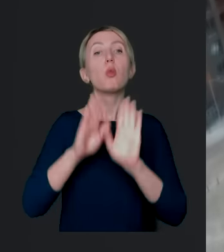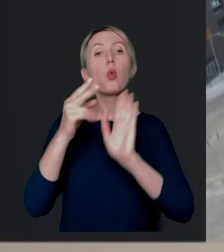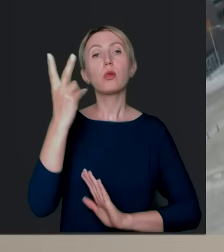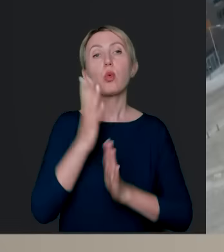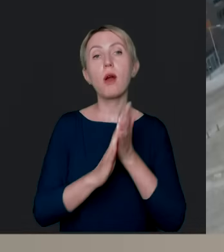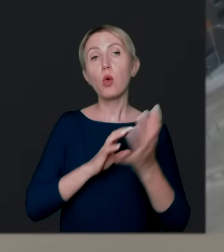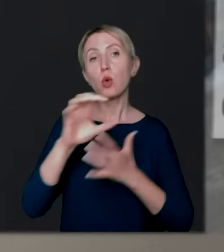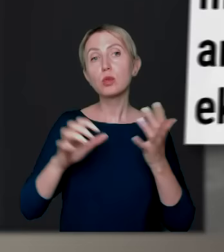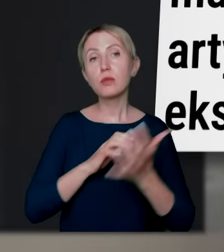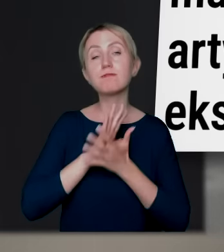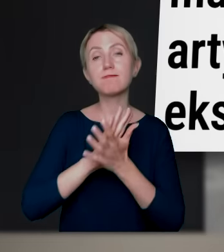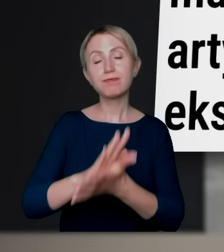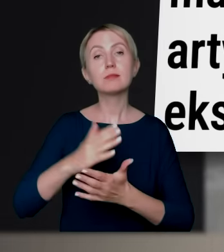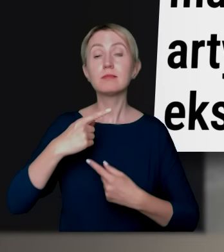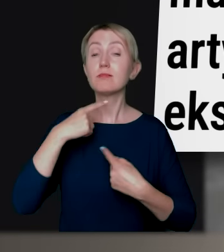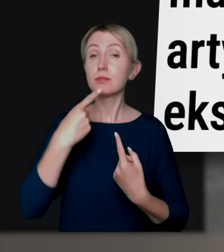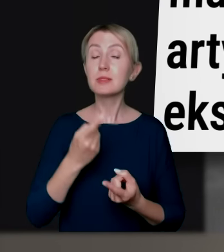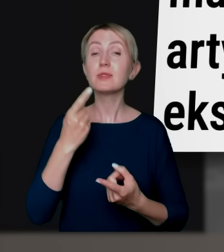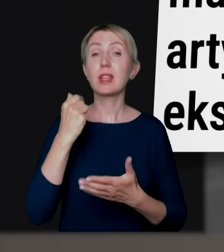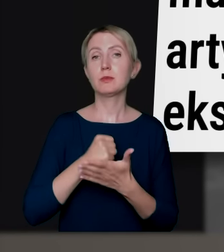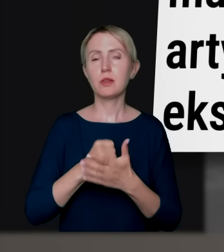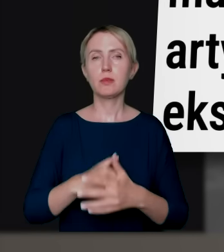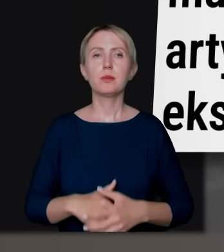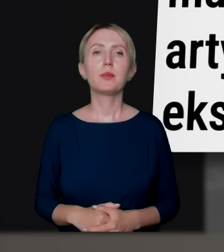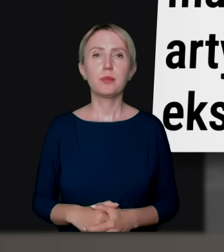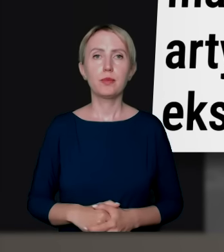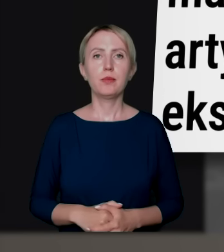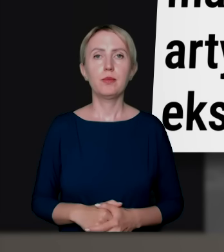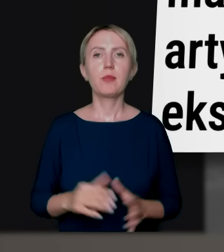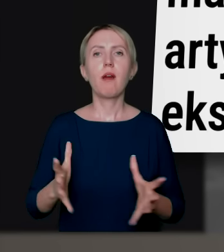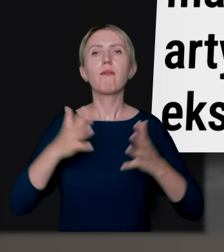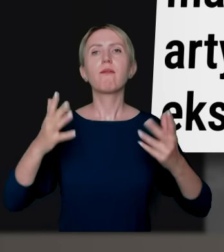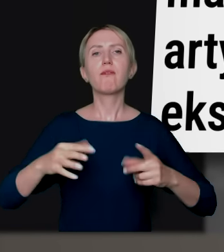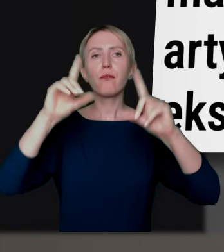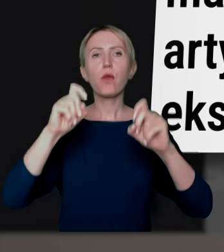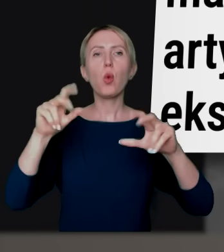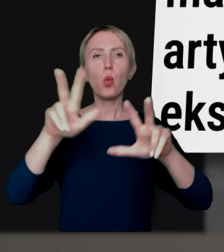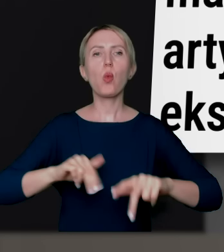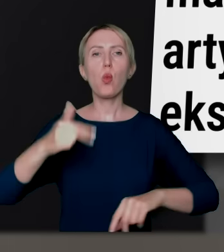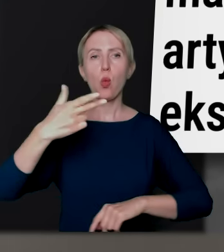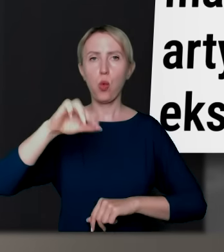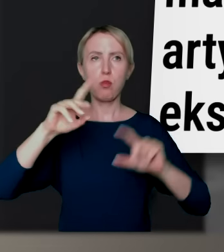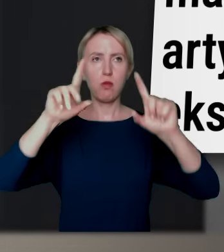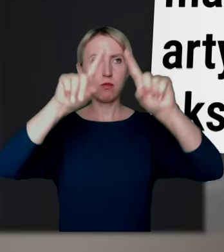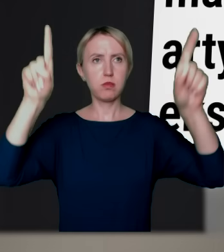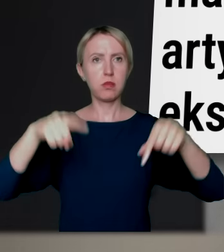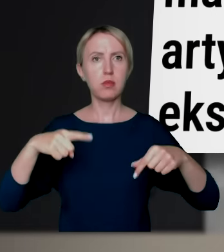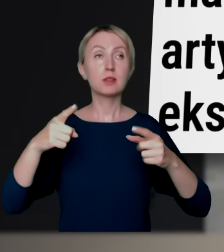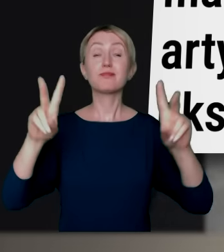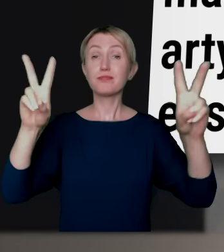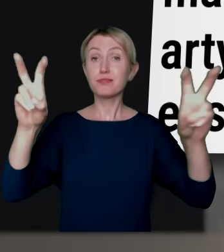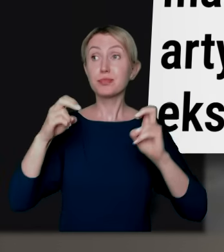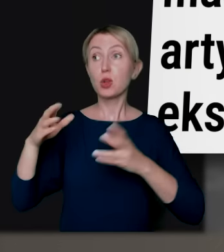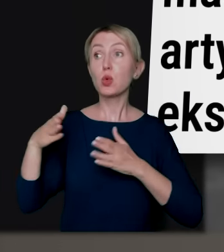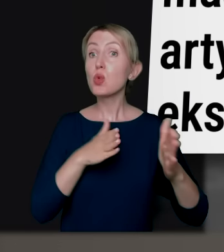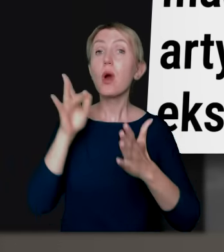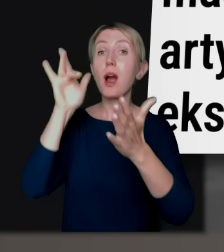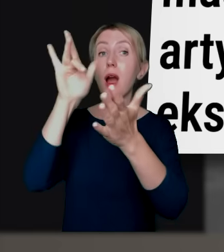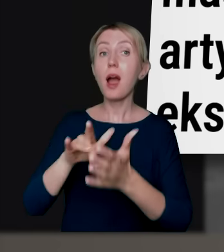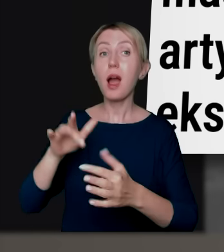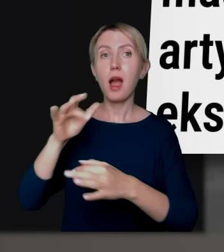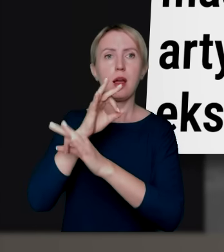wydało oświadczenie w tej sprawie. Umieszczenie wielkoformatowej fotografii rodziny Ulmów w sekcji Droga do Auschwitz, opowiadającej o śmierci